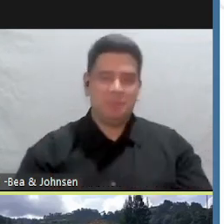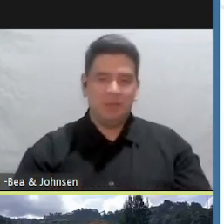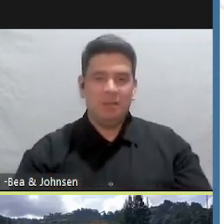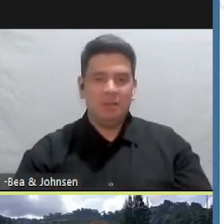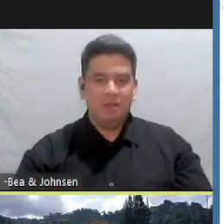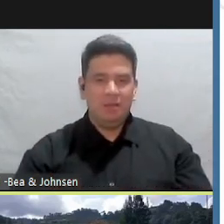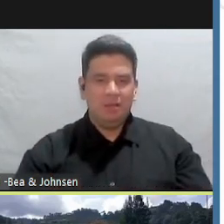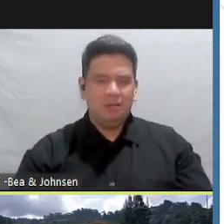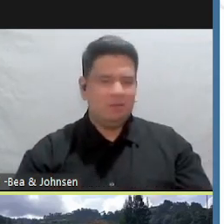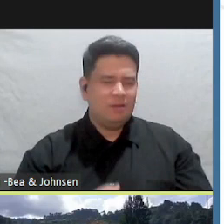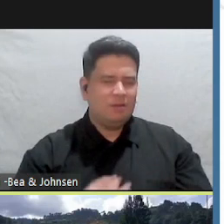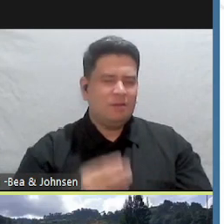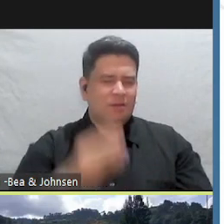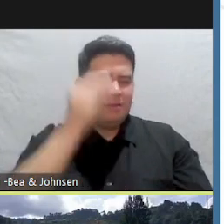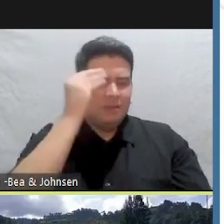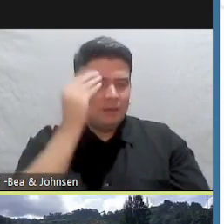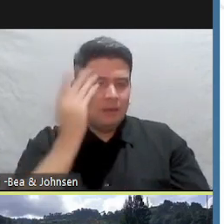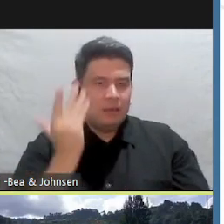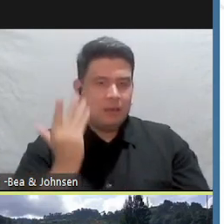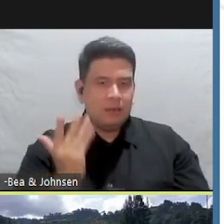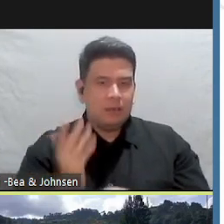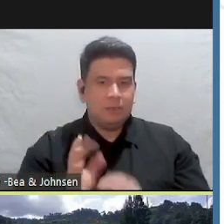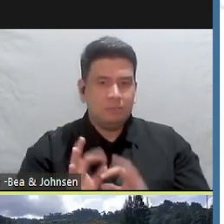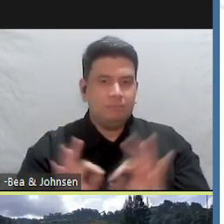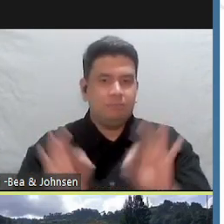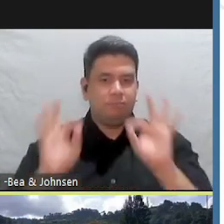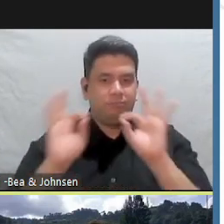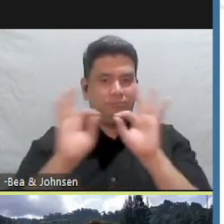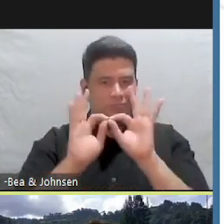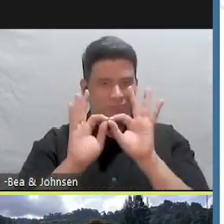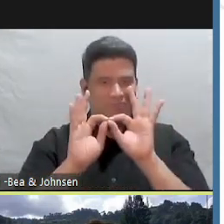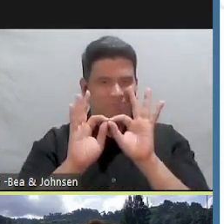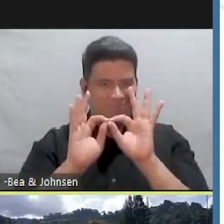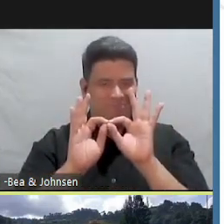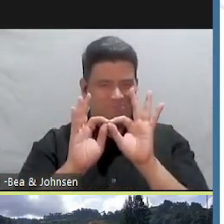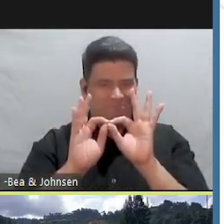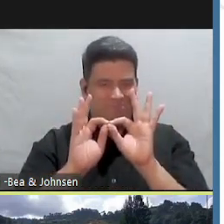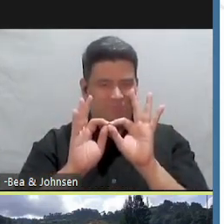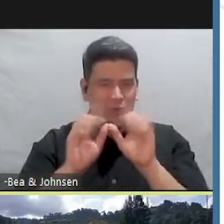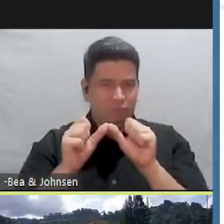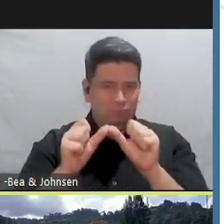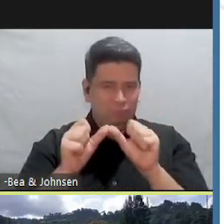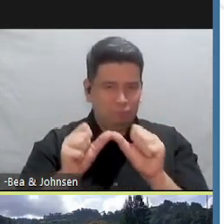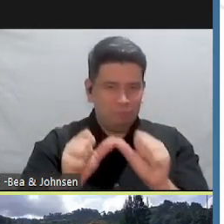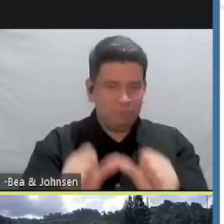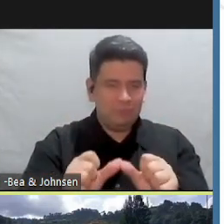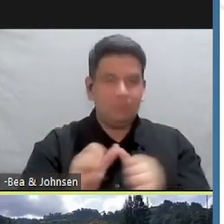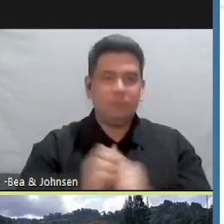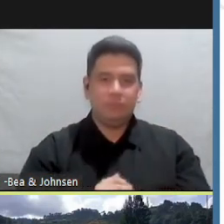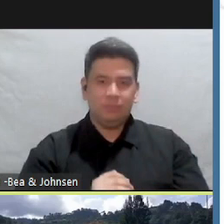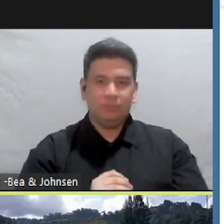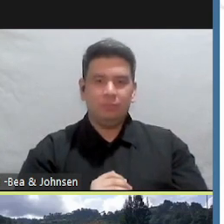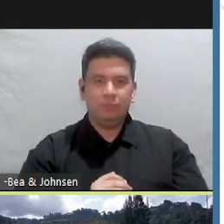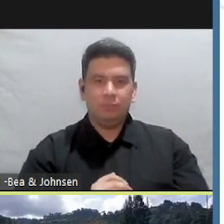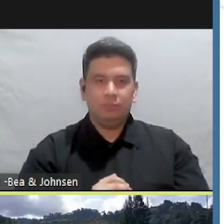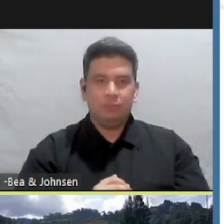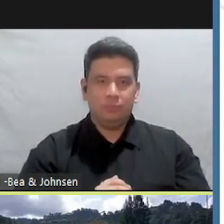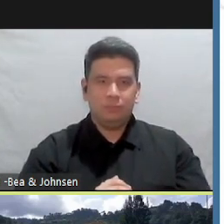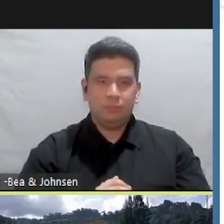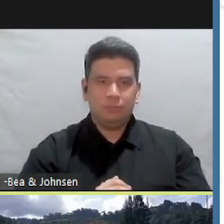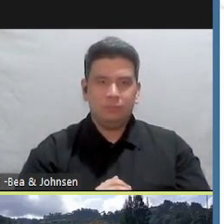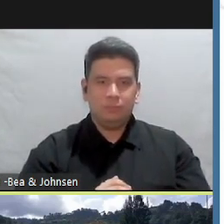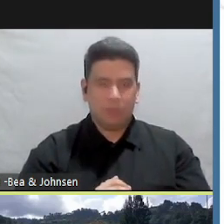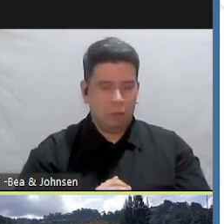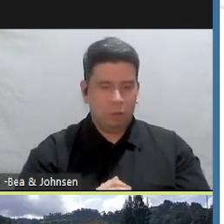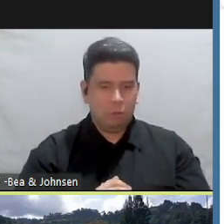ang kahalagaan ng kanilang wika. At dahil ginagawa nila ito, nagiging inaaraw nila yung wika, ano bang tamang spelling,